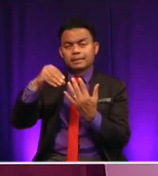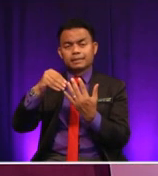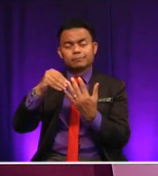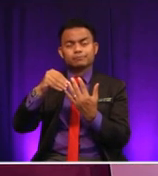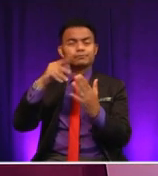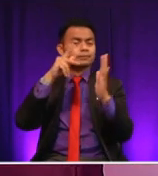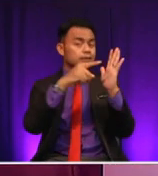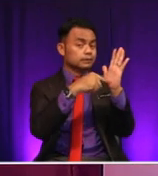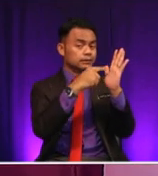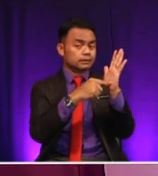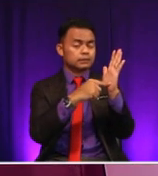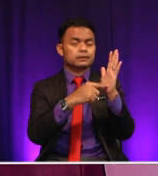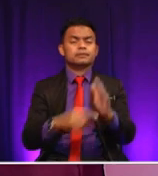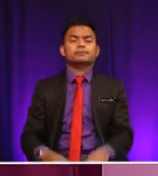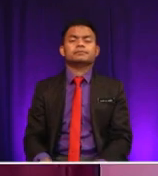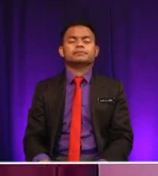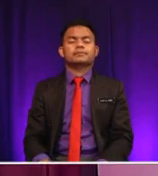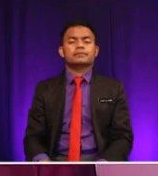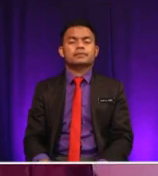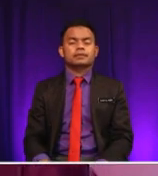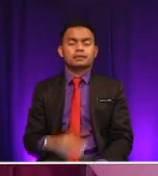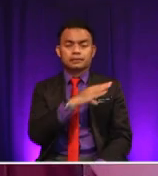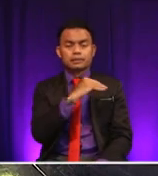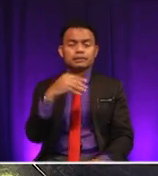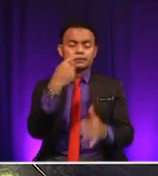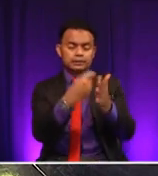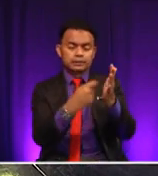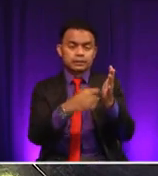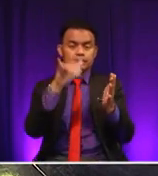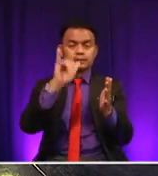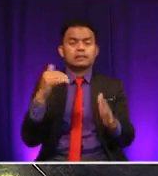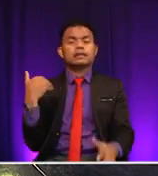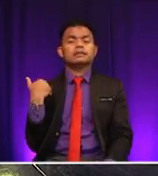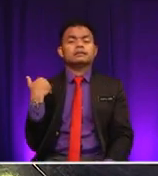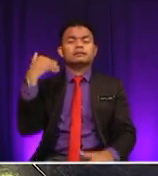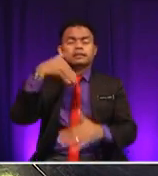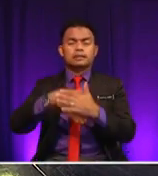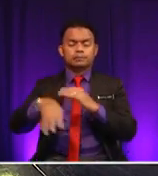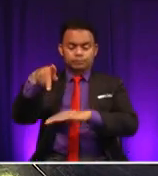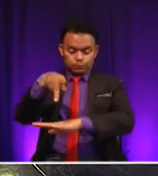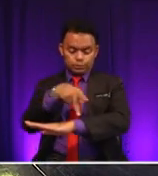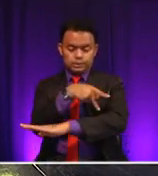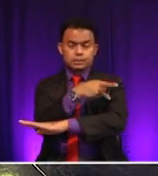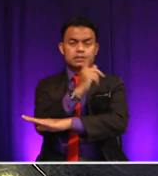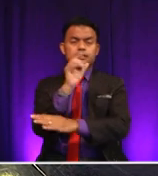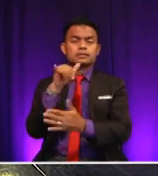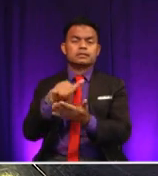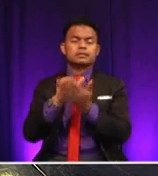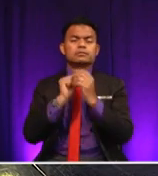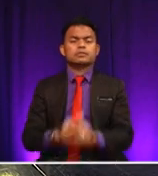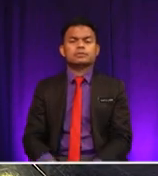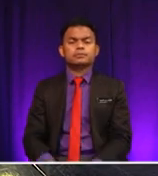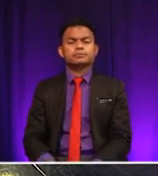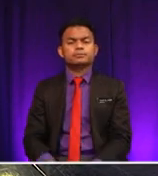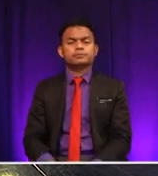terdapat dalam puisi tersebut Oke kita teruskan lagi Oke Seterusnya saya ingin menerangkan sebab